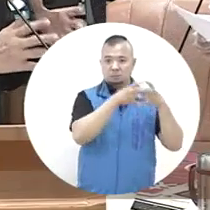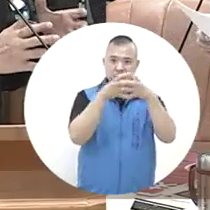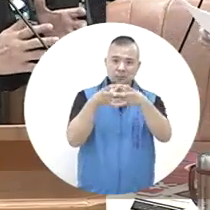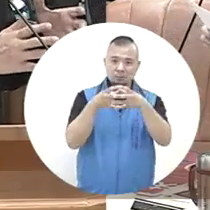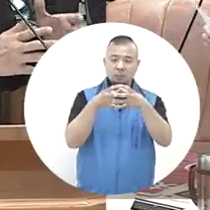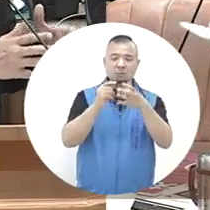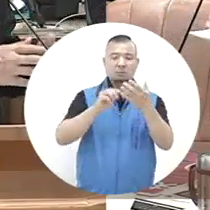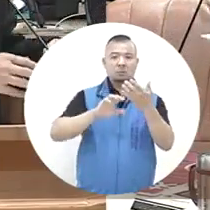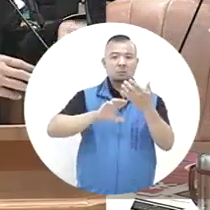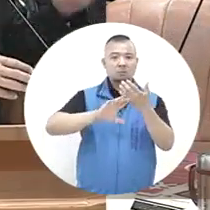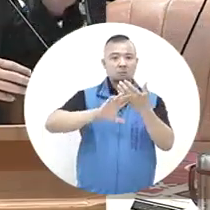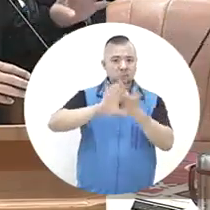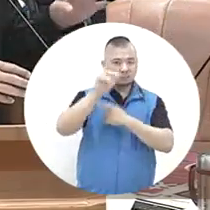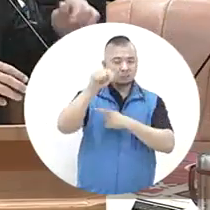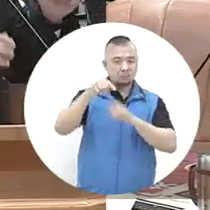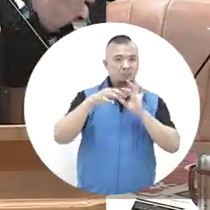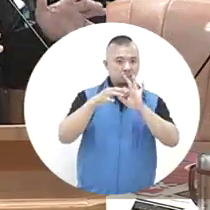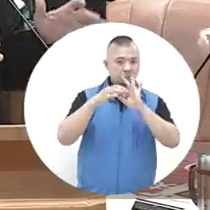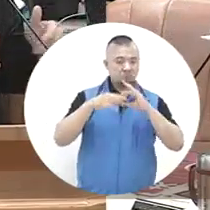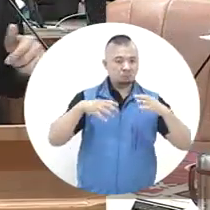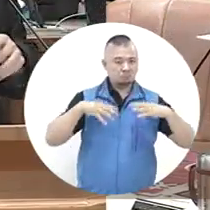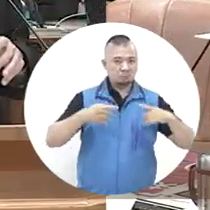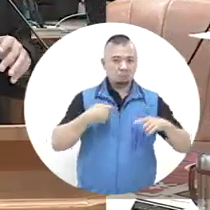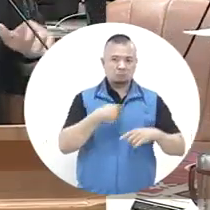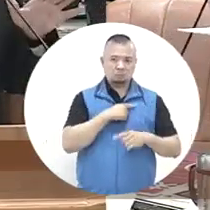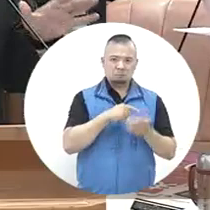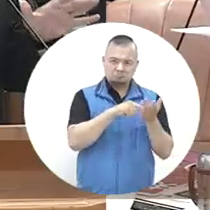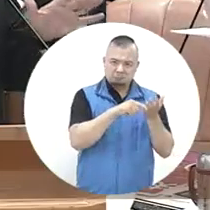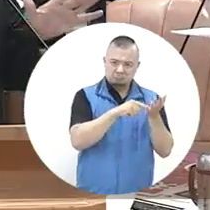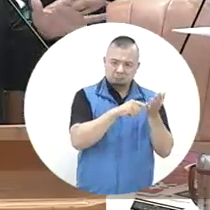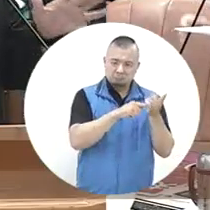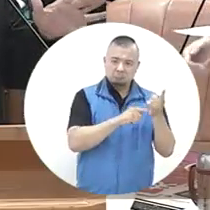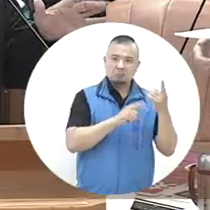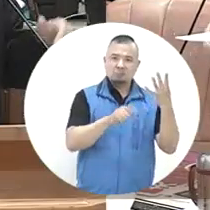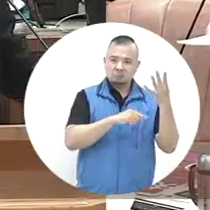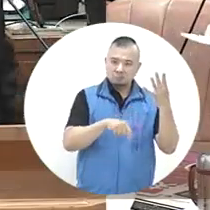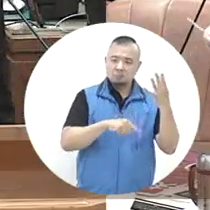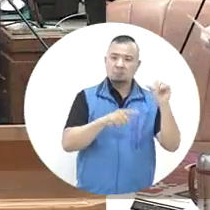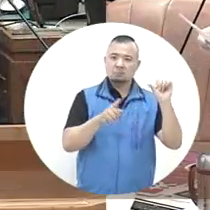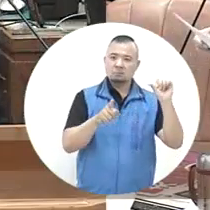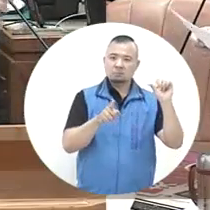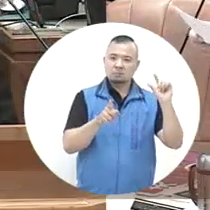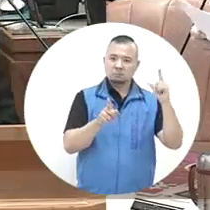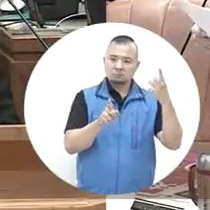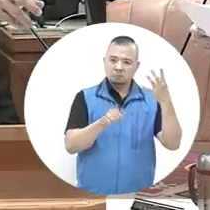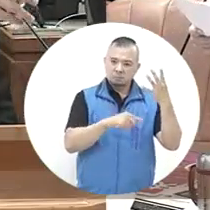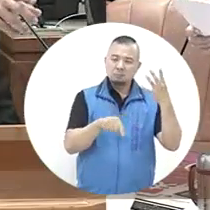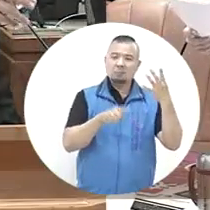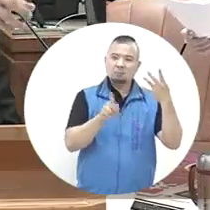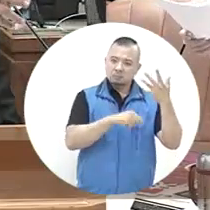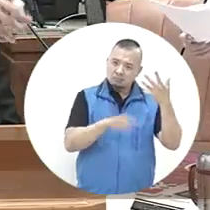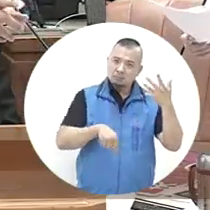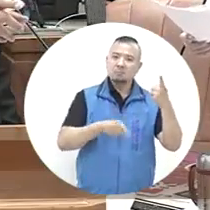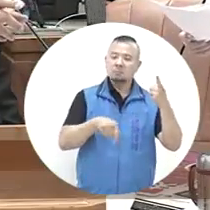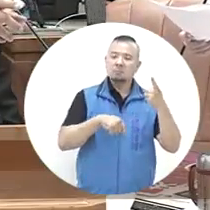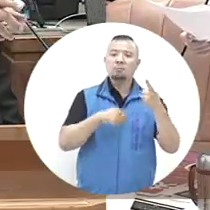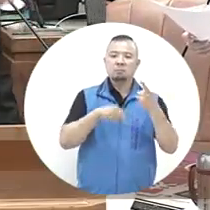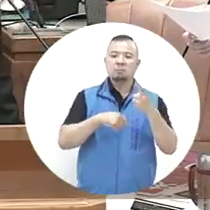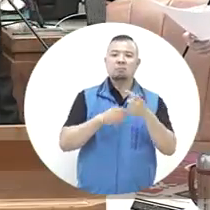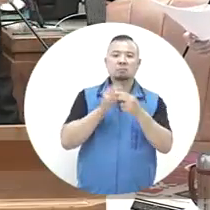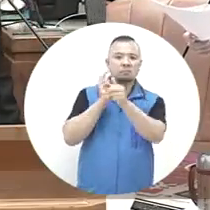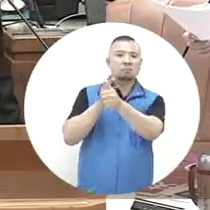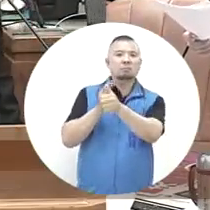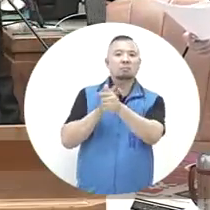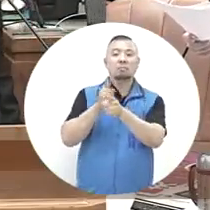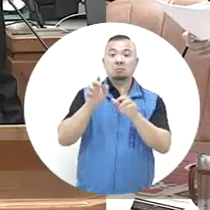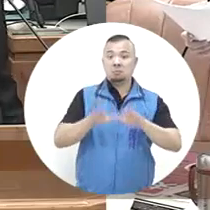断的争取，然后从4个、8个、16个一直在派， 那现在像马来西亚这个驻点能够把